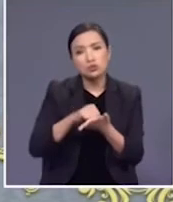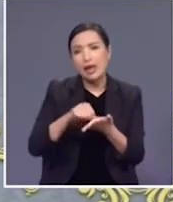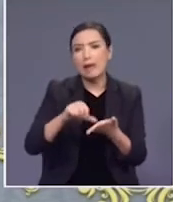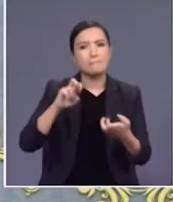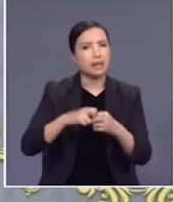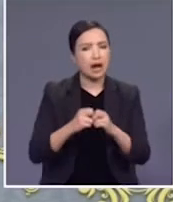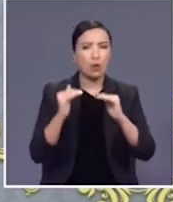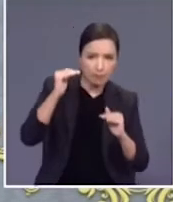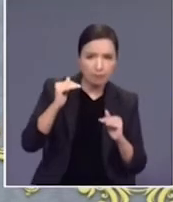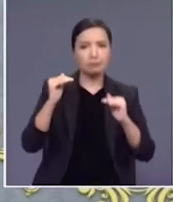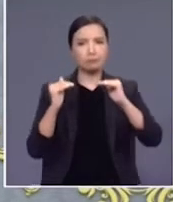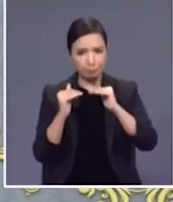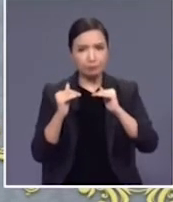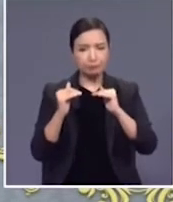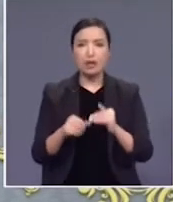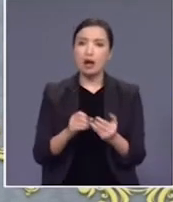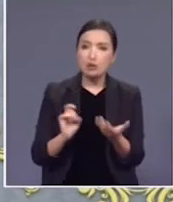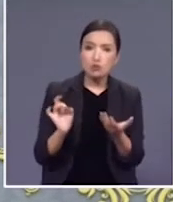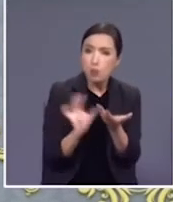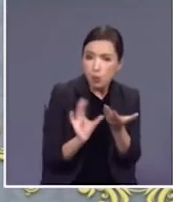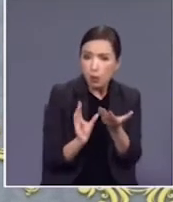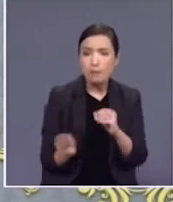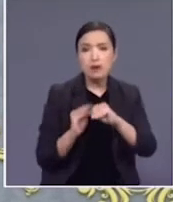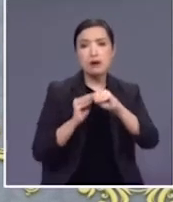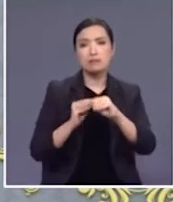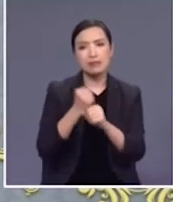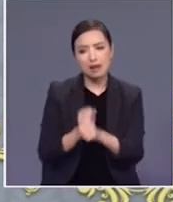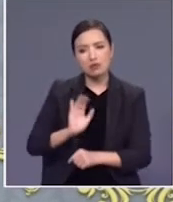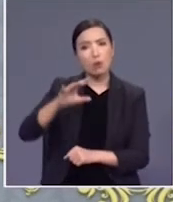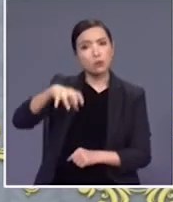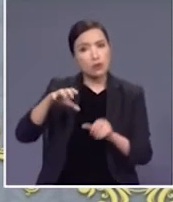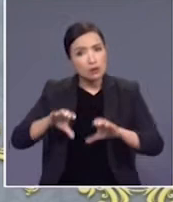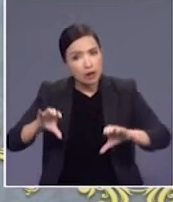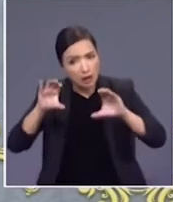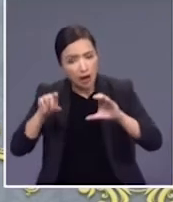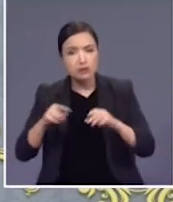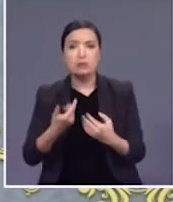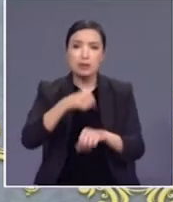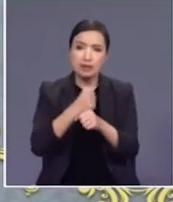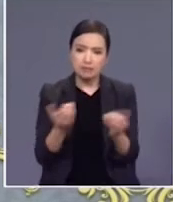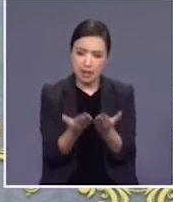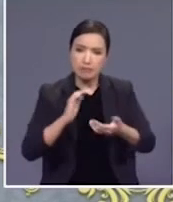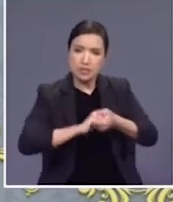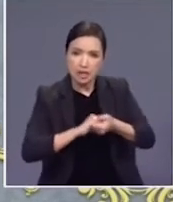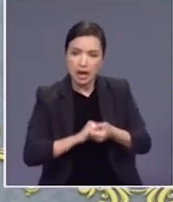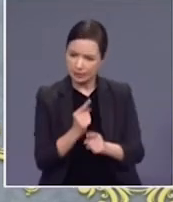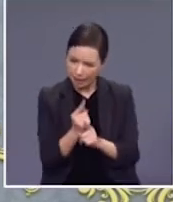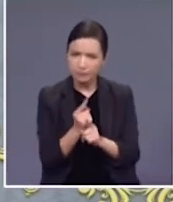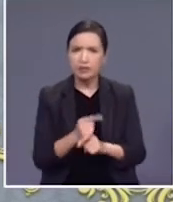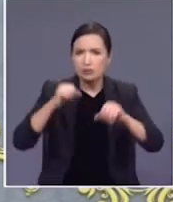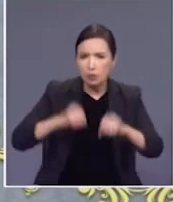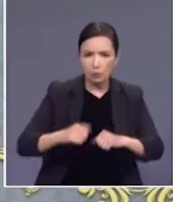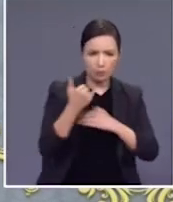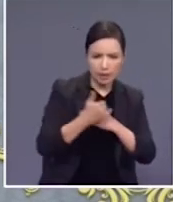นการปรับปรุงและเพิ่มประสิทธิภาพในการทำงานของหน่วยราชการการปฏิบัติตามสนธิสัญญาและความตกลงระหว่างประ